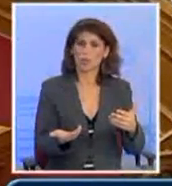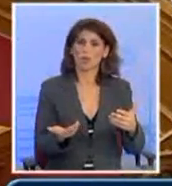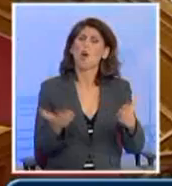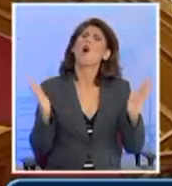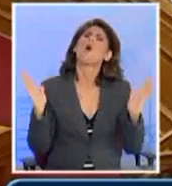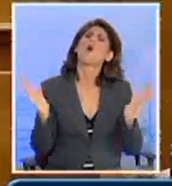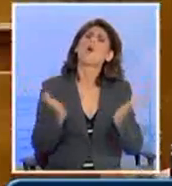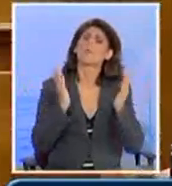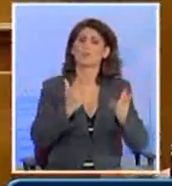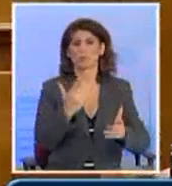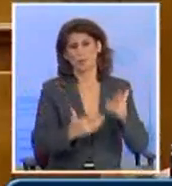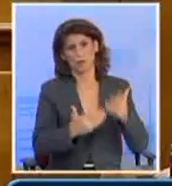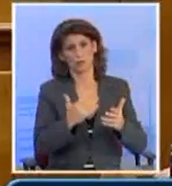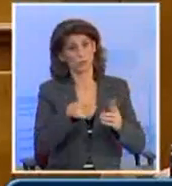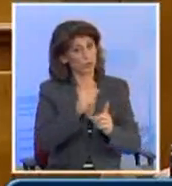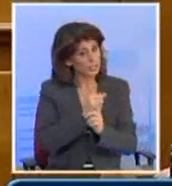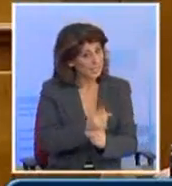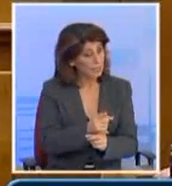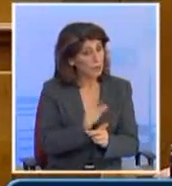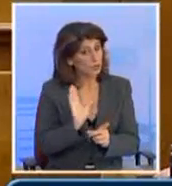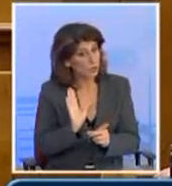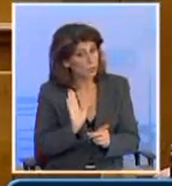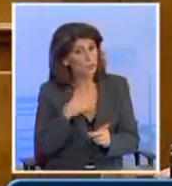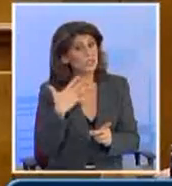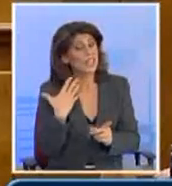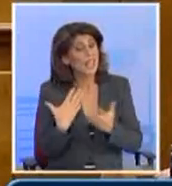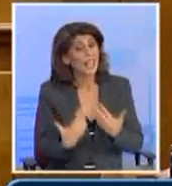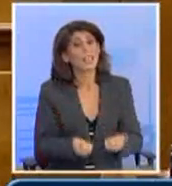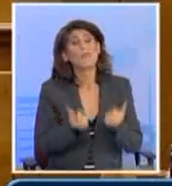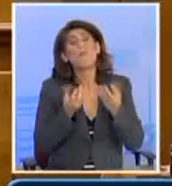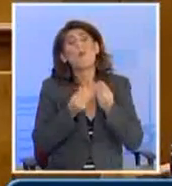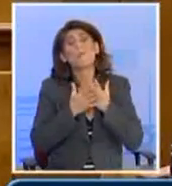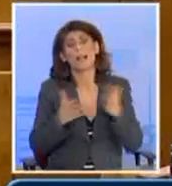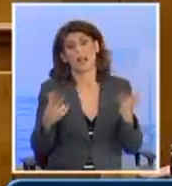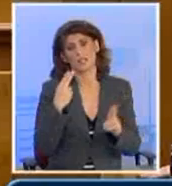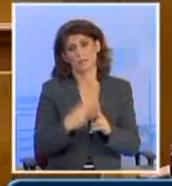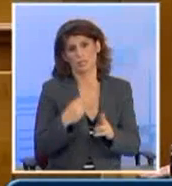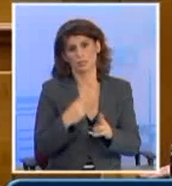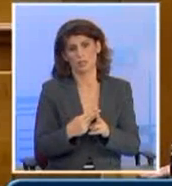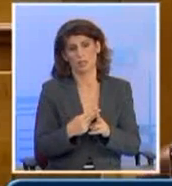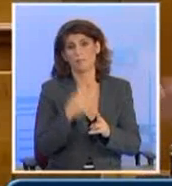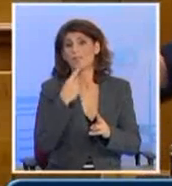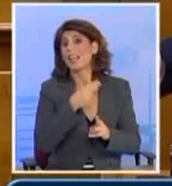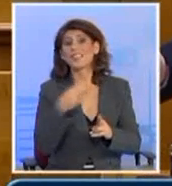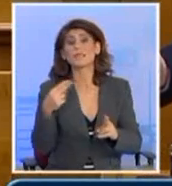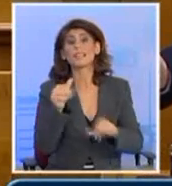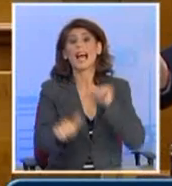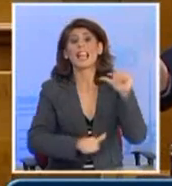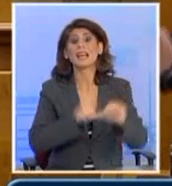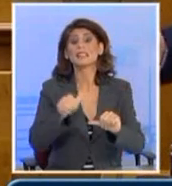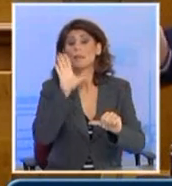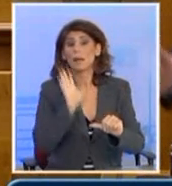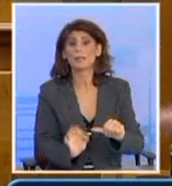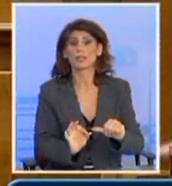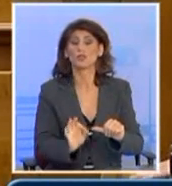όποιος προϋπολογισμός, ο συγκεκριμένος όμως έχει πάρα πολύ μεγάλη σημασία, δεν σημαίνει ότι αλλάζει η πραγματικότητα,